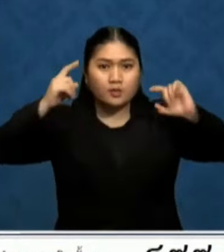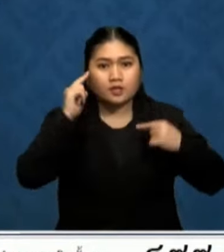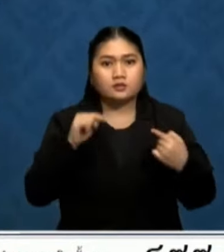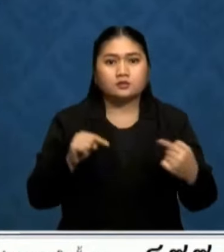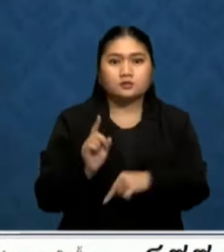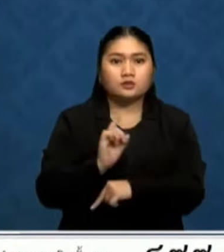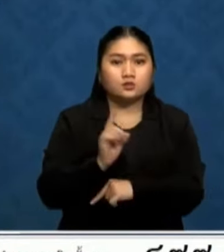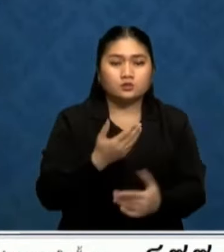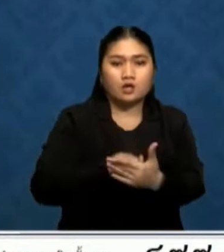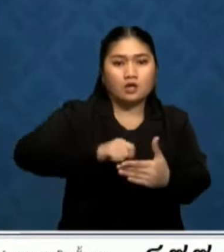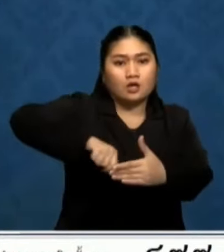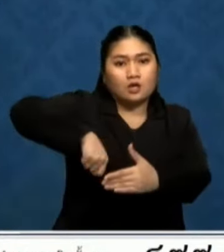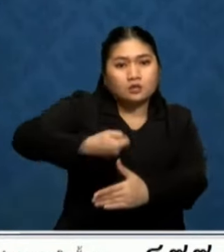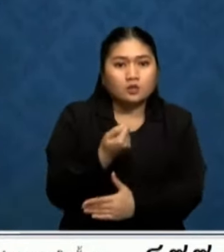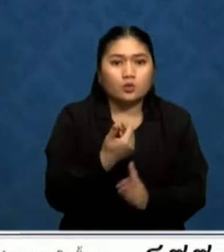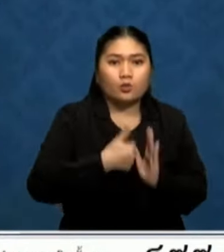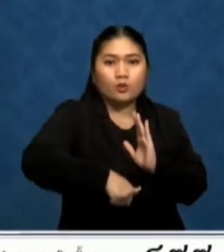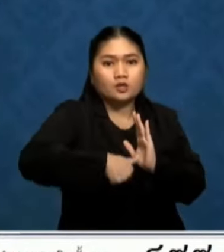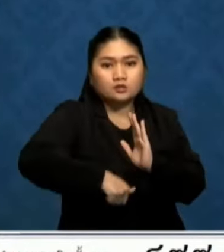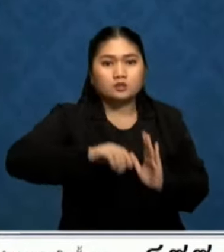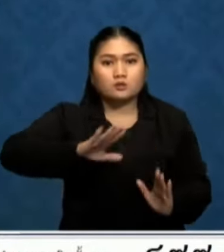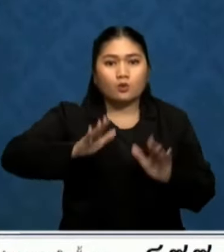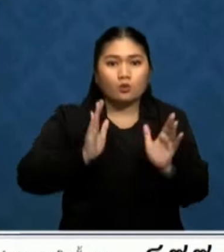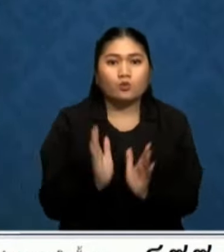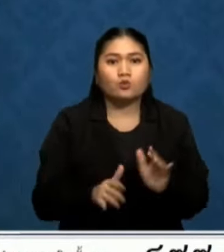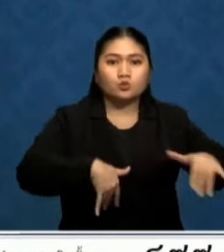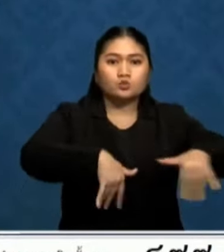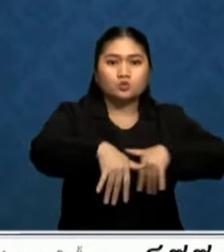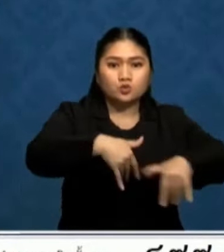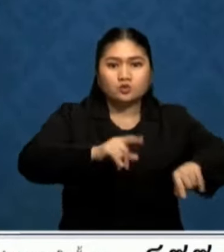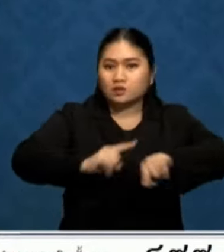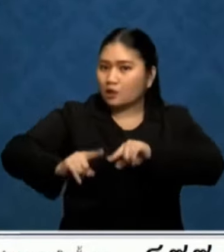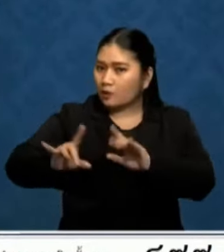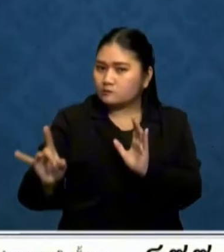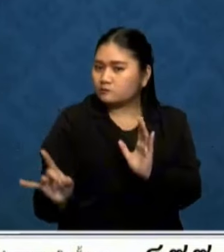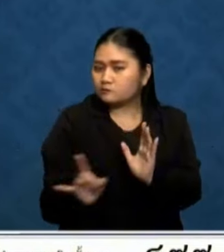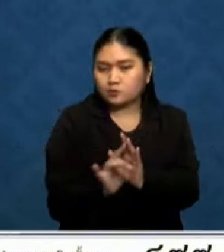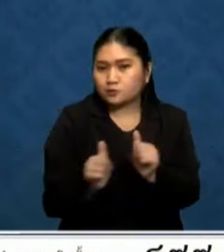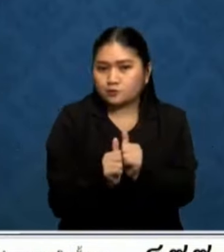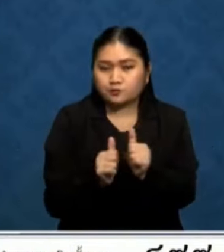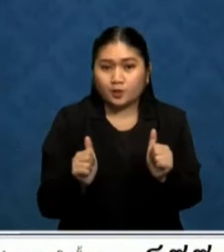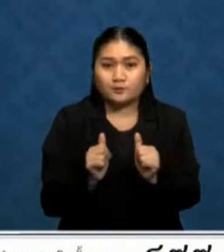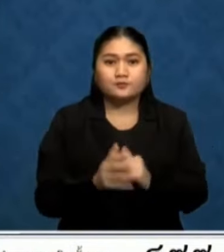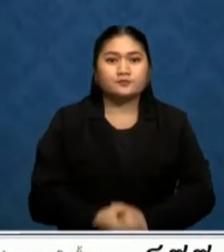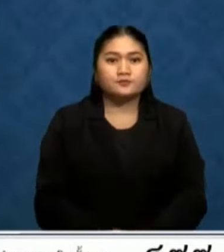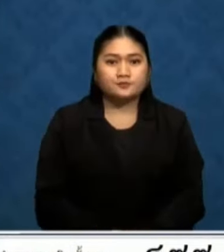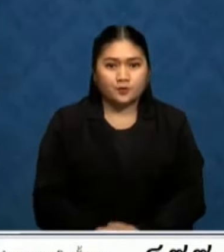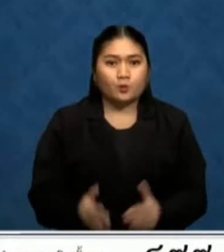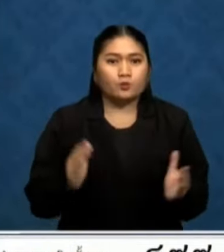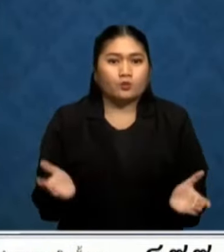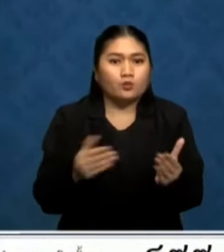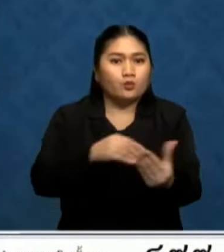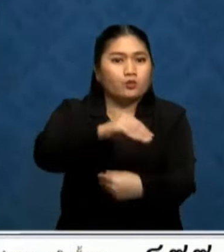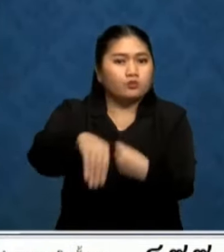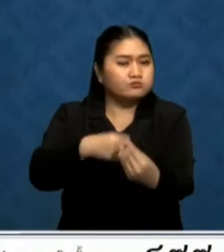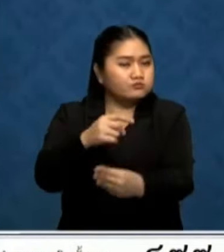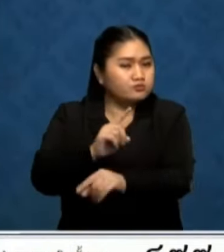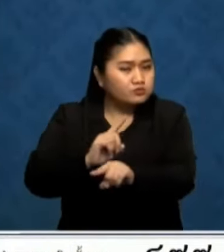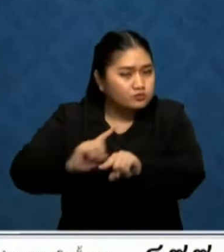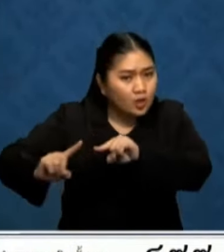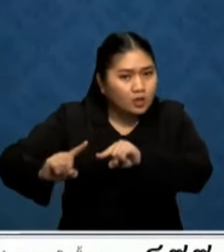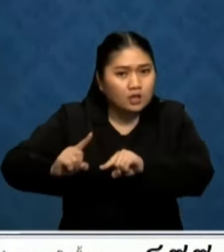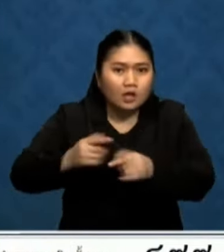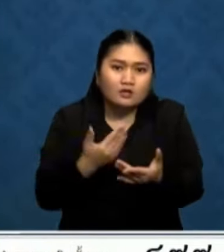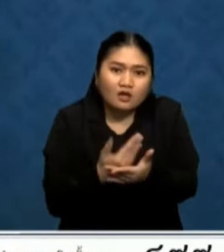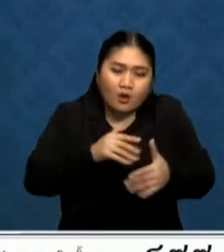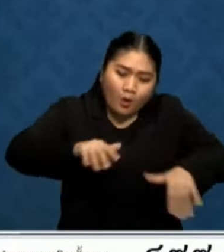้จ่ายเงินภาษีของประชาชนอย่างมีประสิทธภาพมากที่สุดกระตุ้นเสรจธกิให้มีเง็เม็เงิน